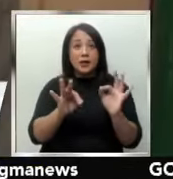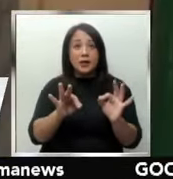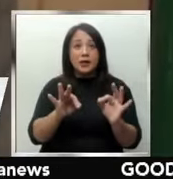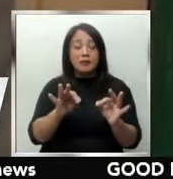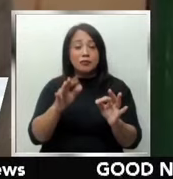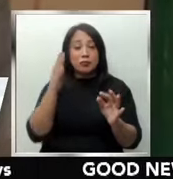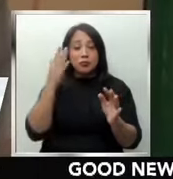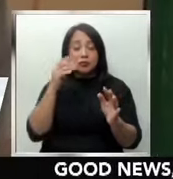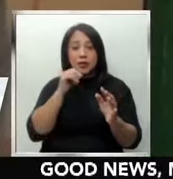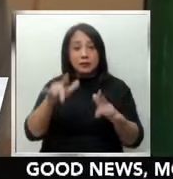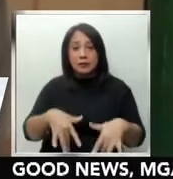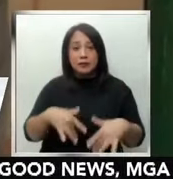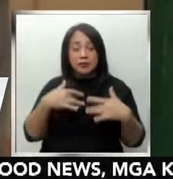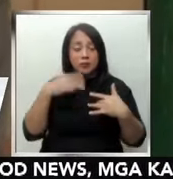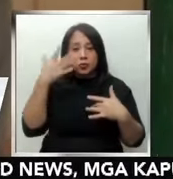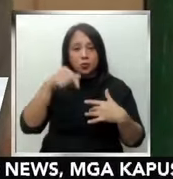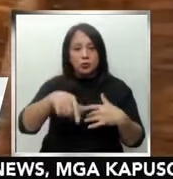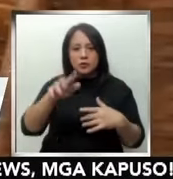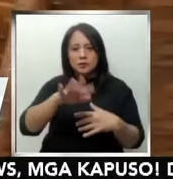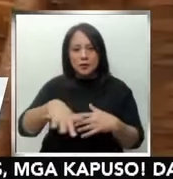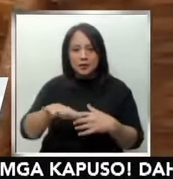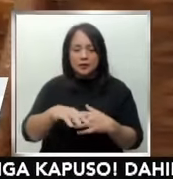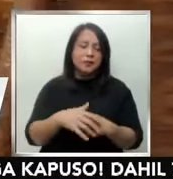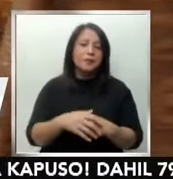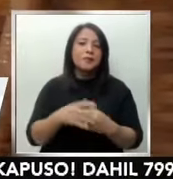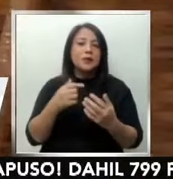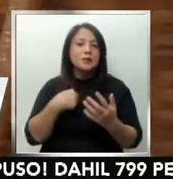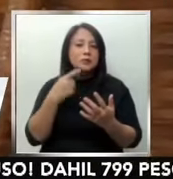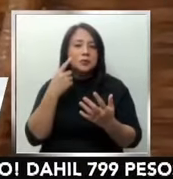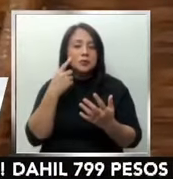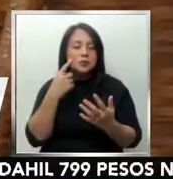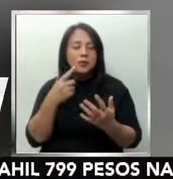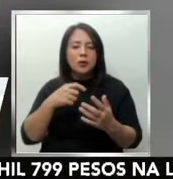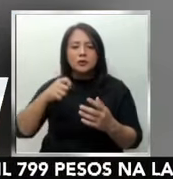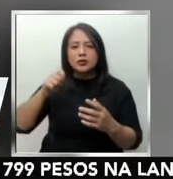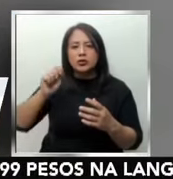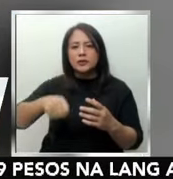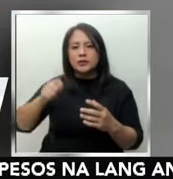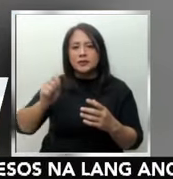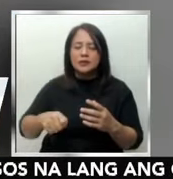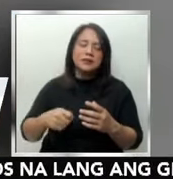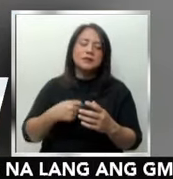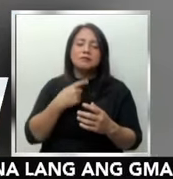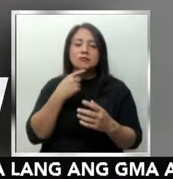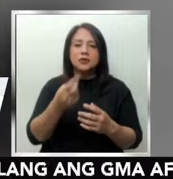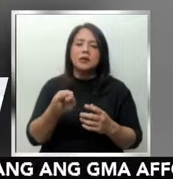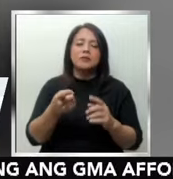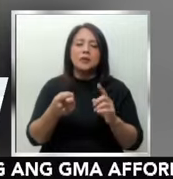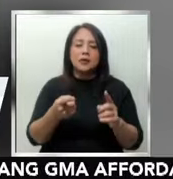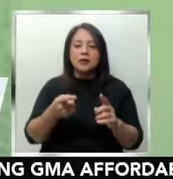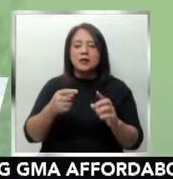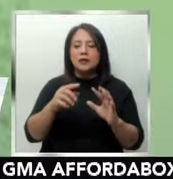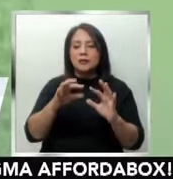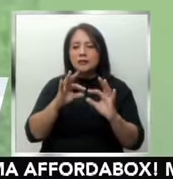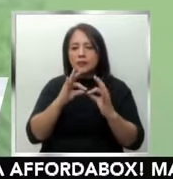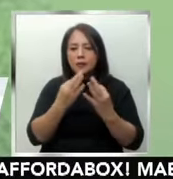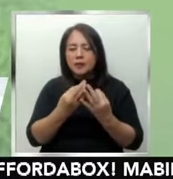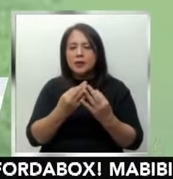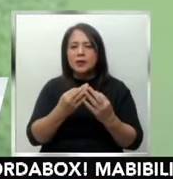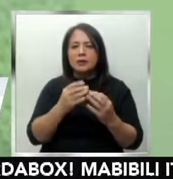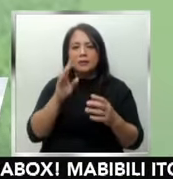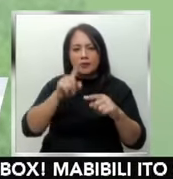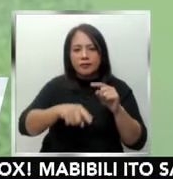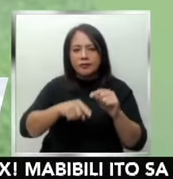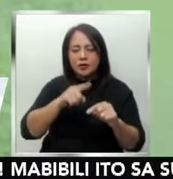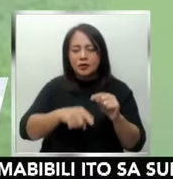to sa gitna ng imbestigasyon sa nangyari hustisya ang hiling ng mga kaanak at kaibigan ni John Matthew na umaasang lulutang na